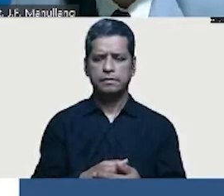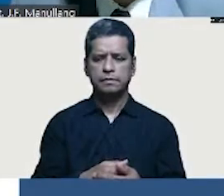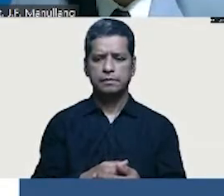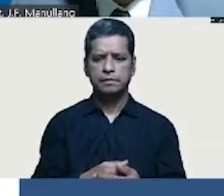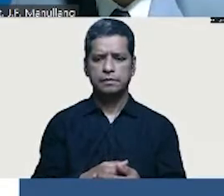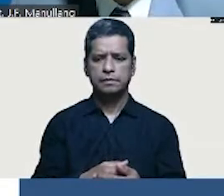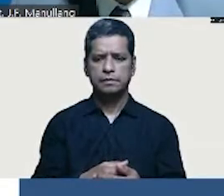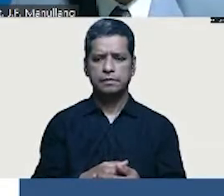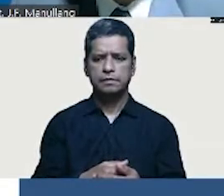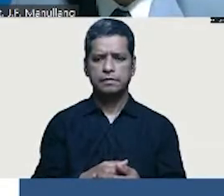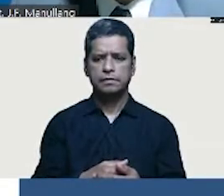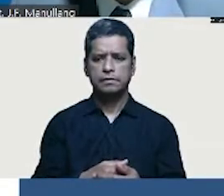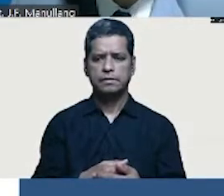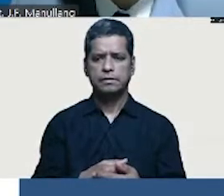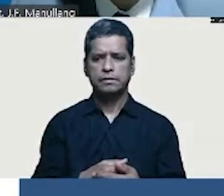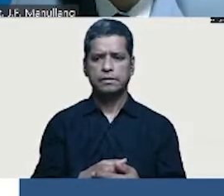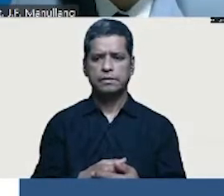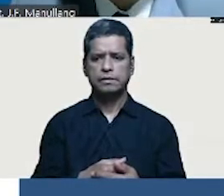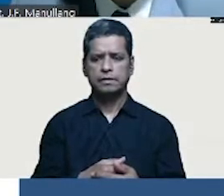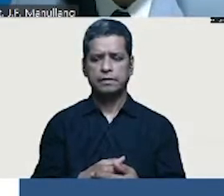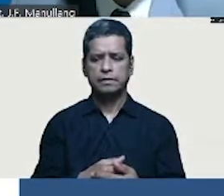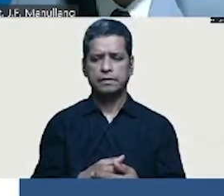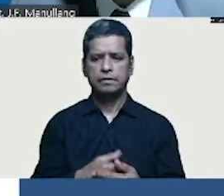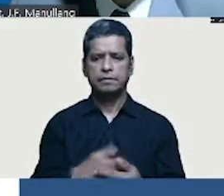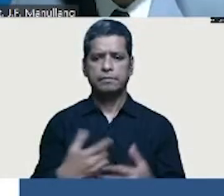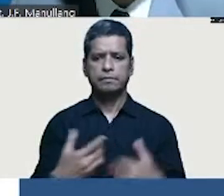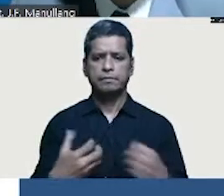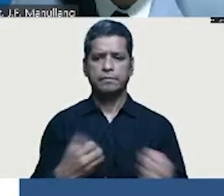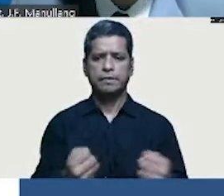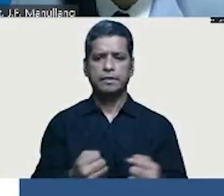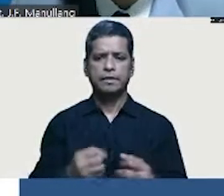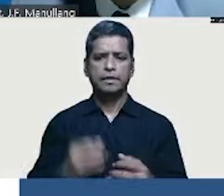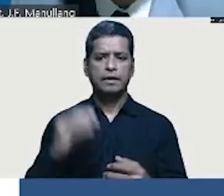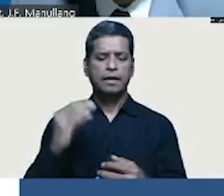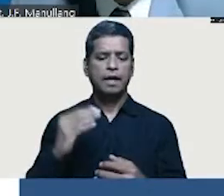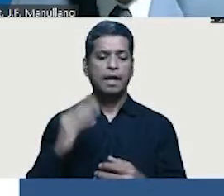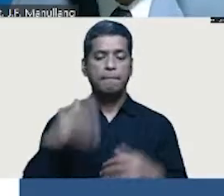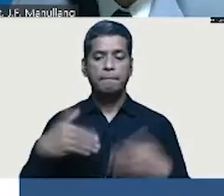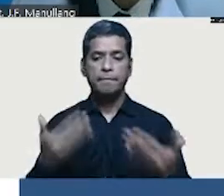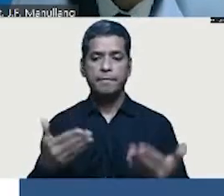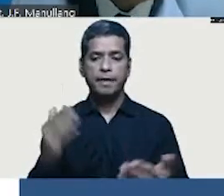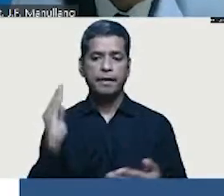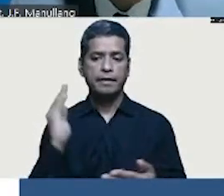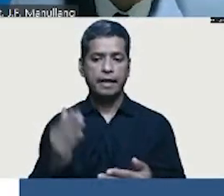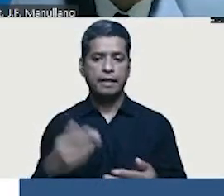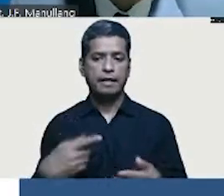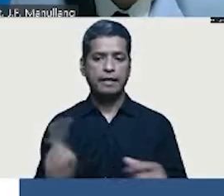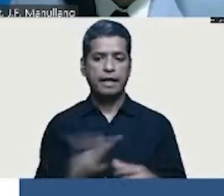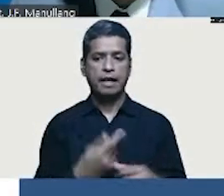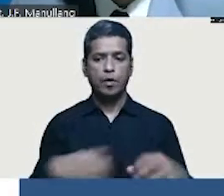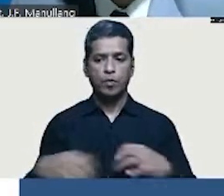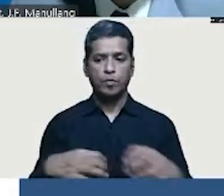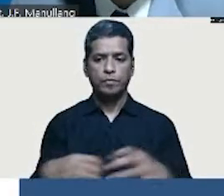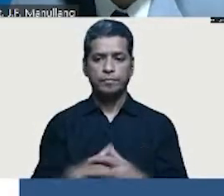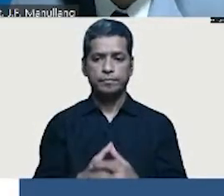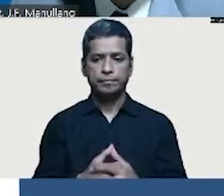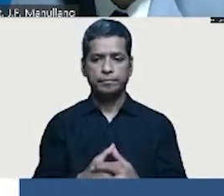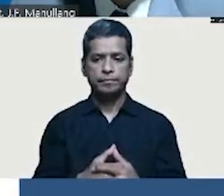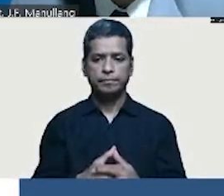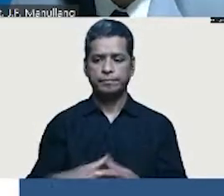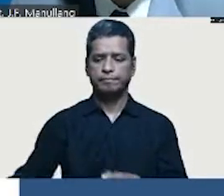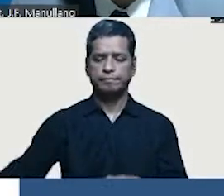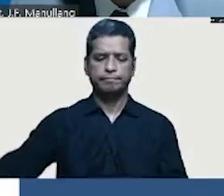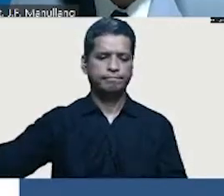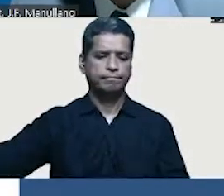tentunya si penyebab dosa itu akar dari segala kejahatan ialah iblis setan dan para malaikatnya